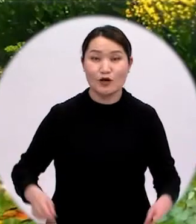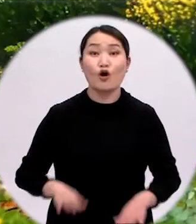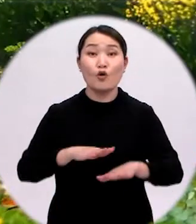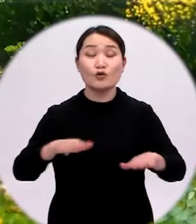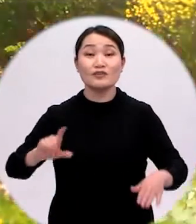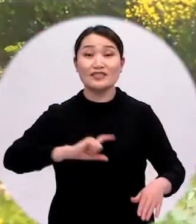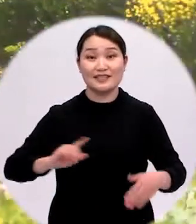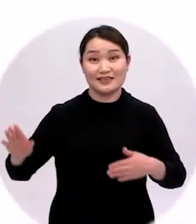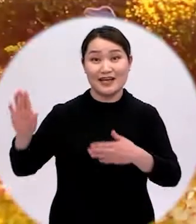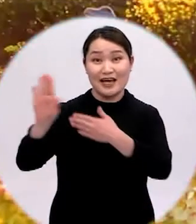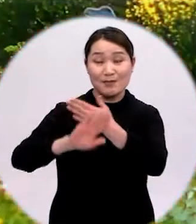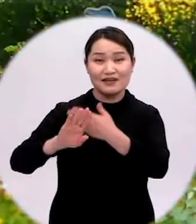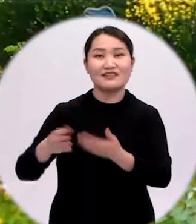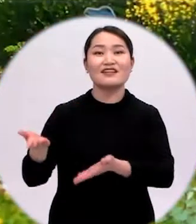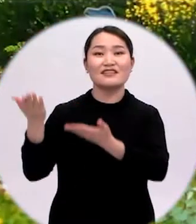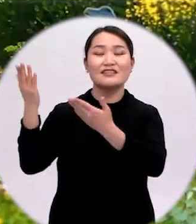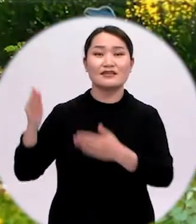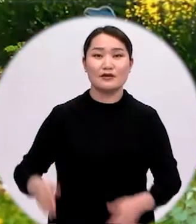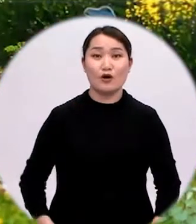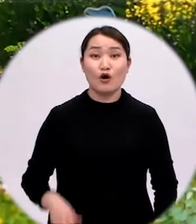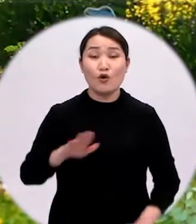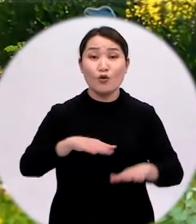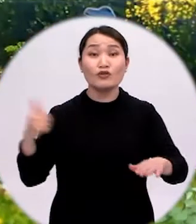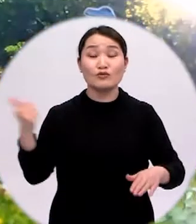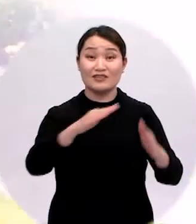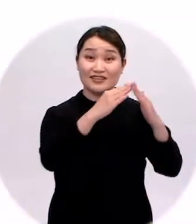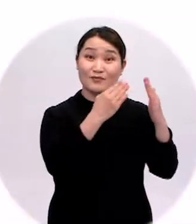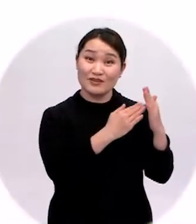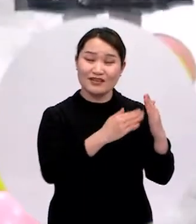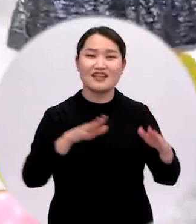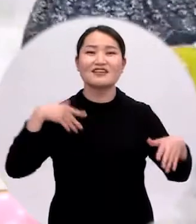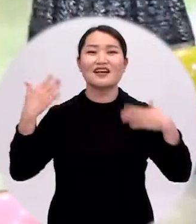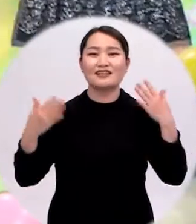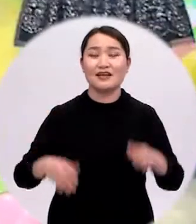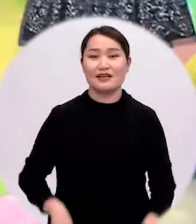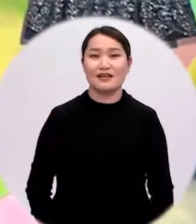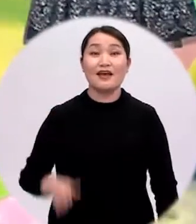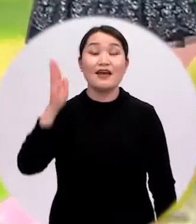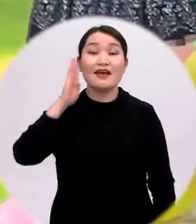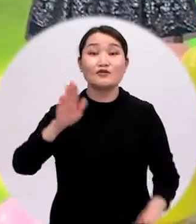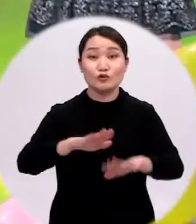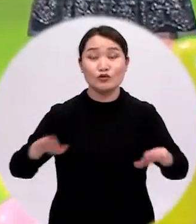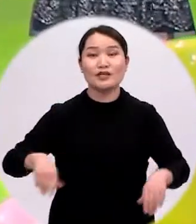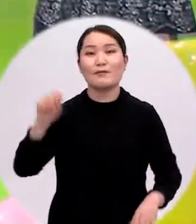Хүүхдийн эрхийг дээдлэе. Хүүхдүүд гэр бүлтэй жагсаатай.